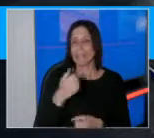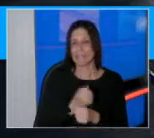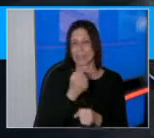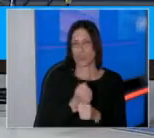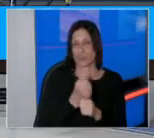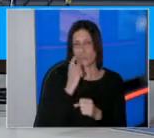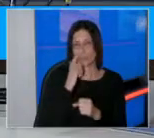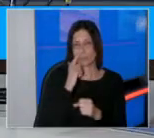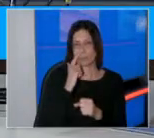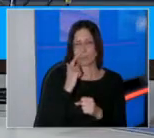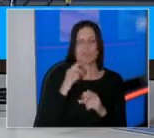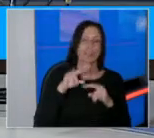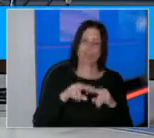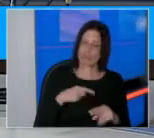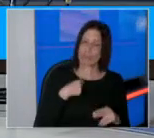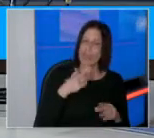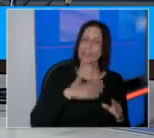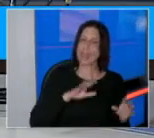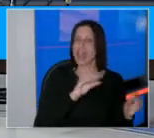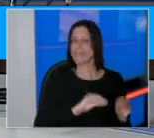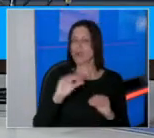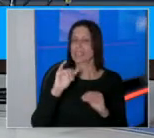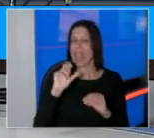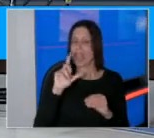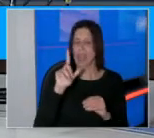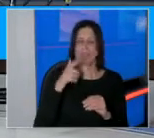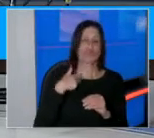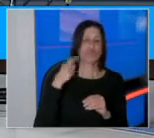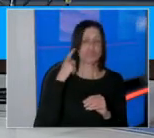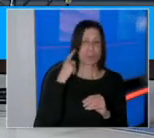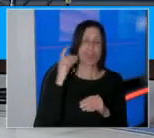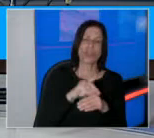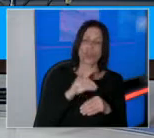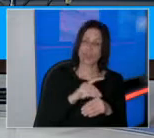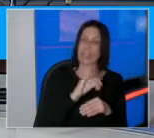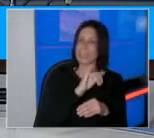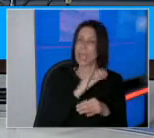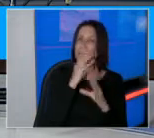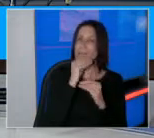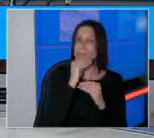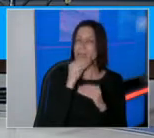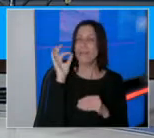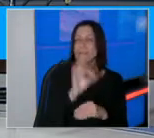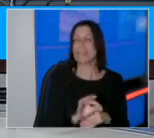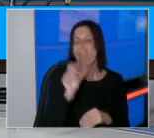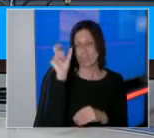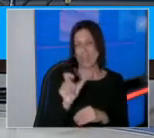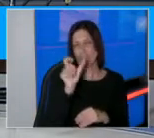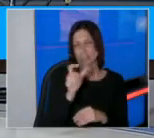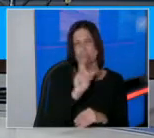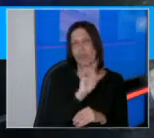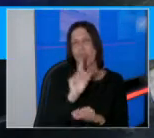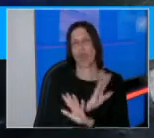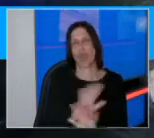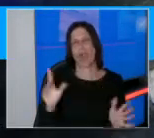אוקיי, תישאר איתי בבקשה, אני רוצה לעבור ליעל. יעל, תשמעי, אני שומע את דוקטור יחזקאלי מדבר בעצם על הפגיעה באנשים, לא רק